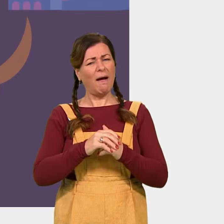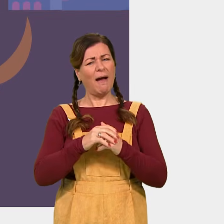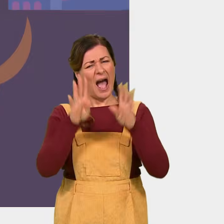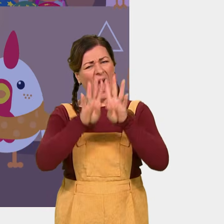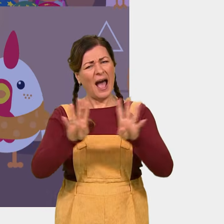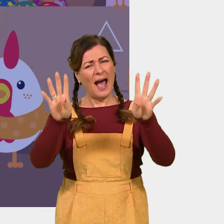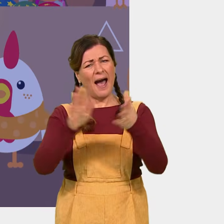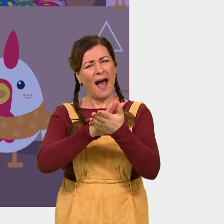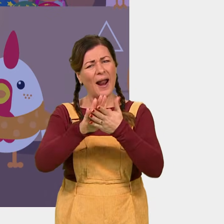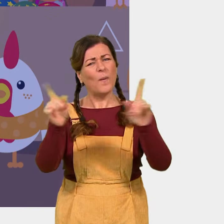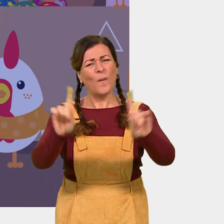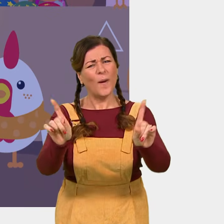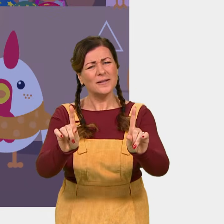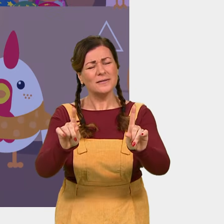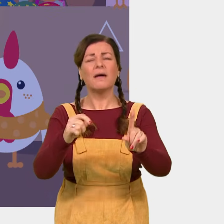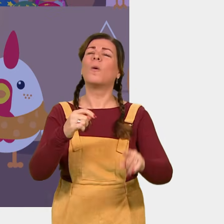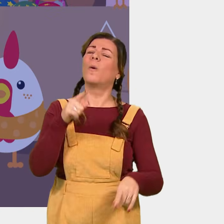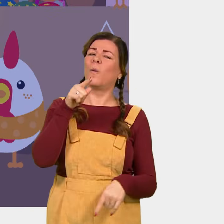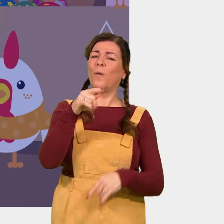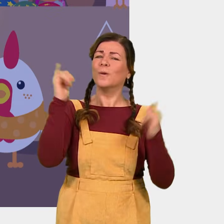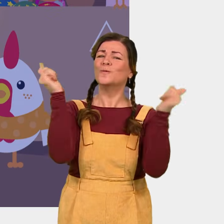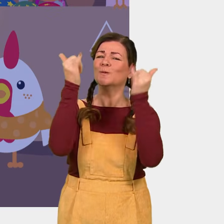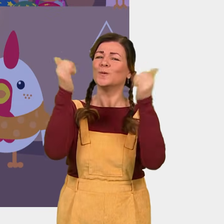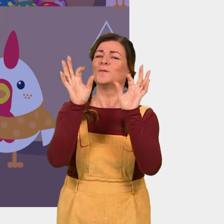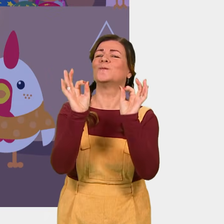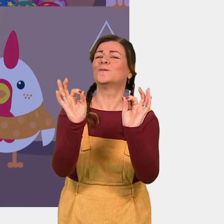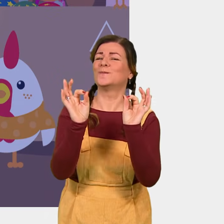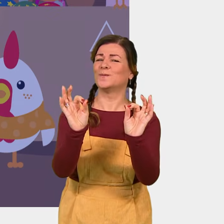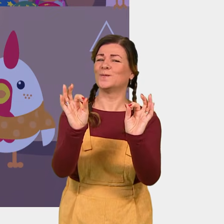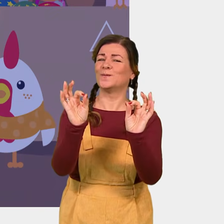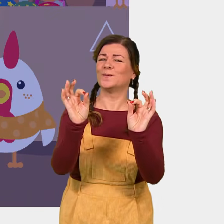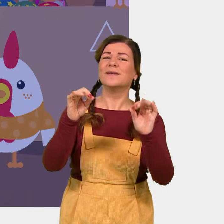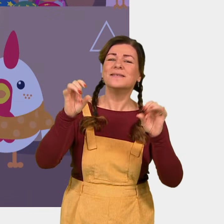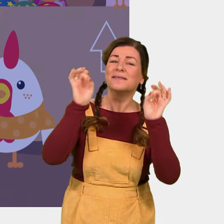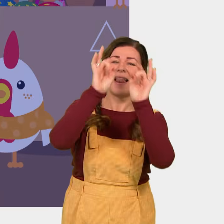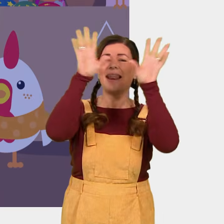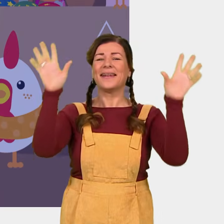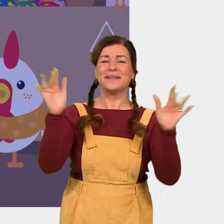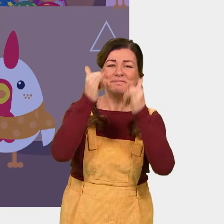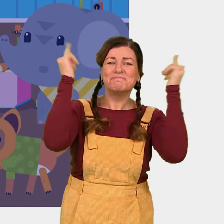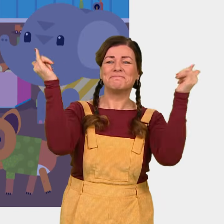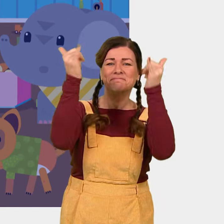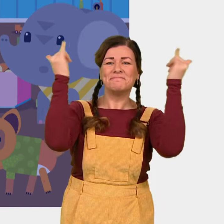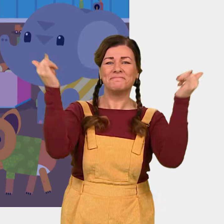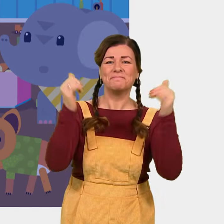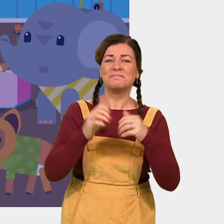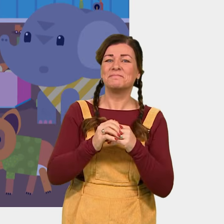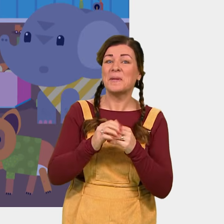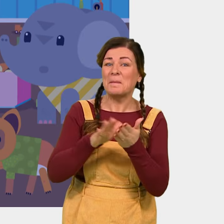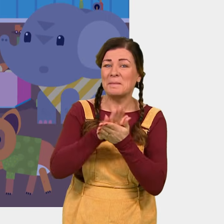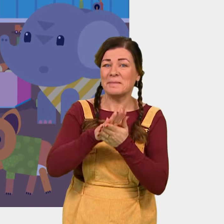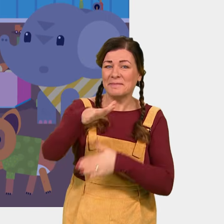Bolgi. Gwyl arbennig, gwyl y goliadau, atebodd Miriam. Amser